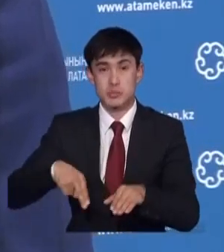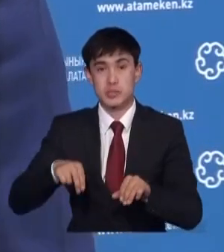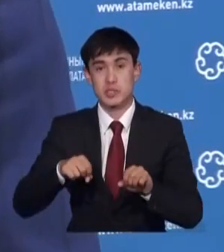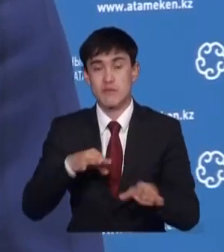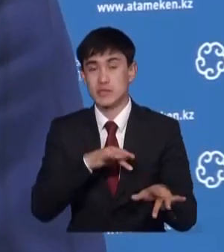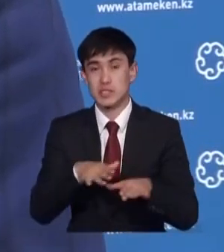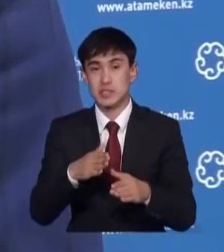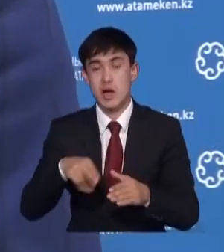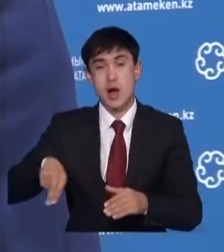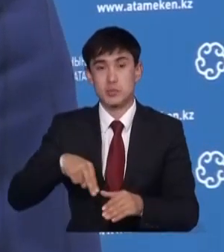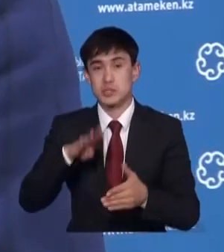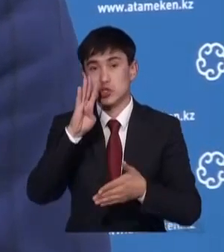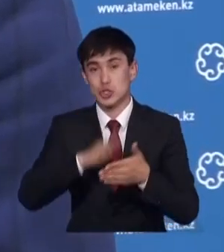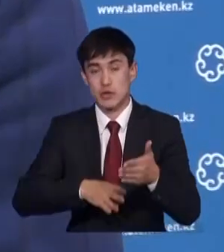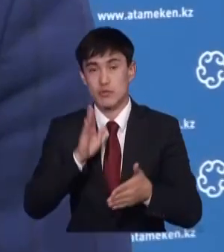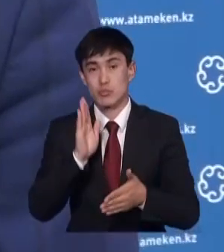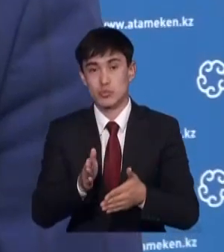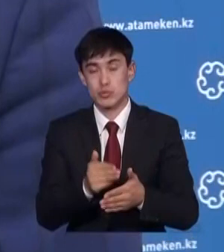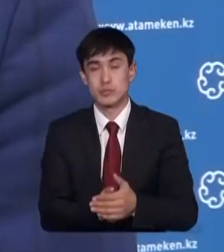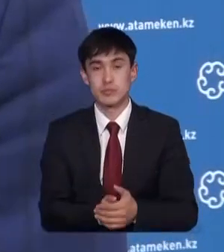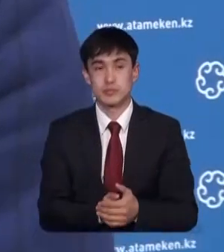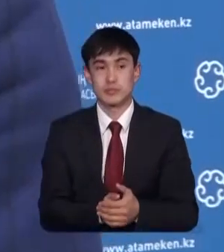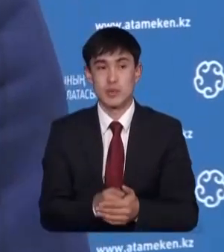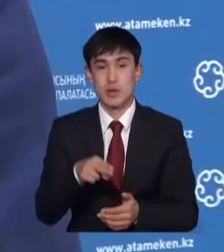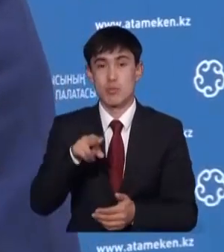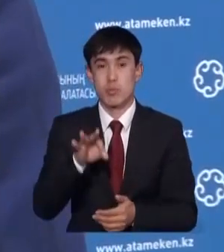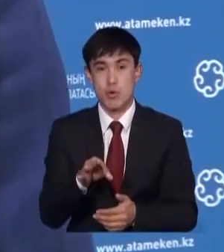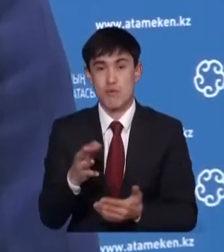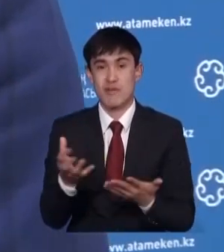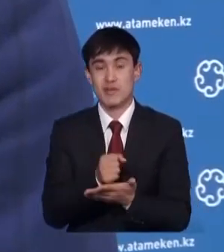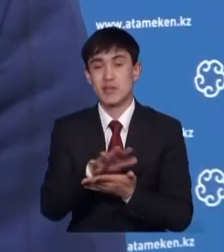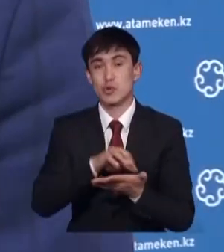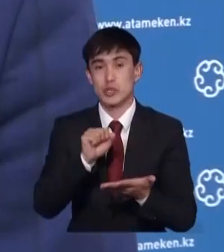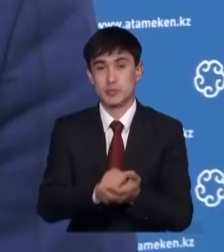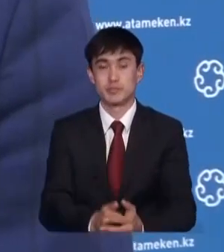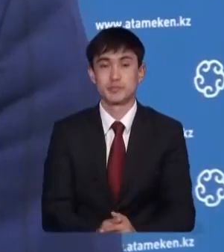воздействия административные штрафы по выявленным